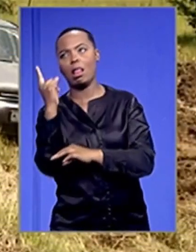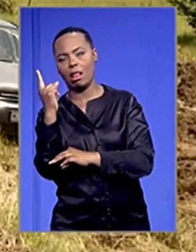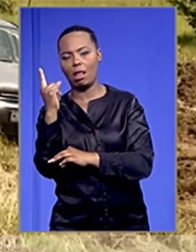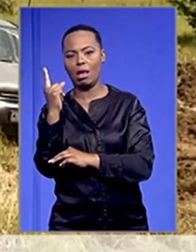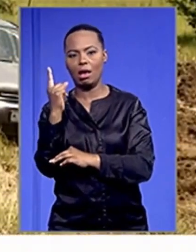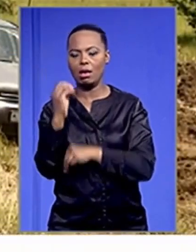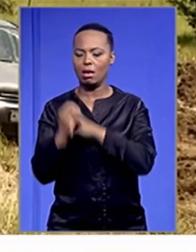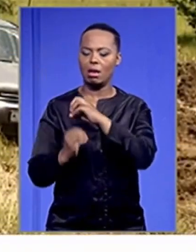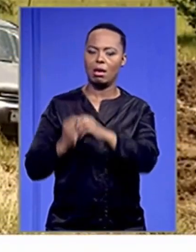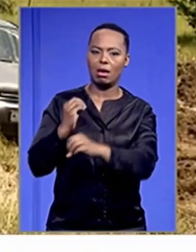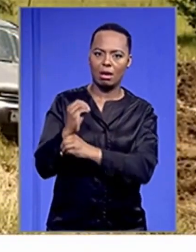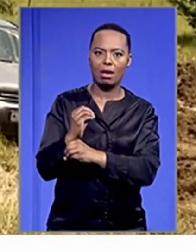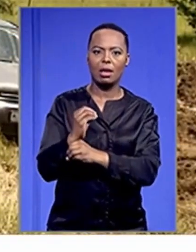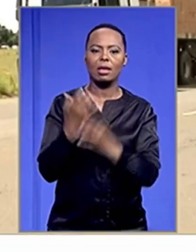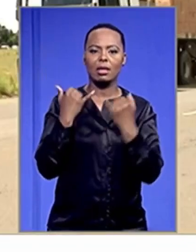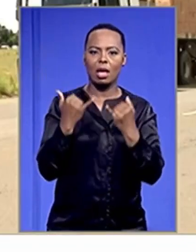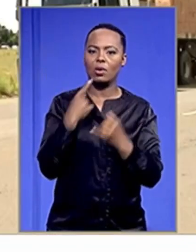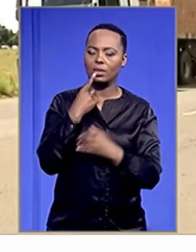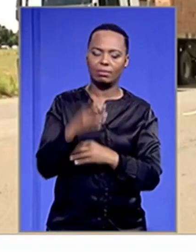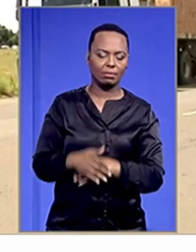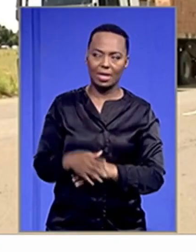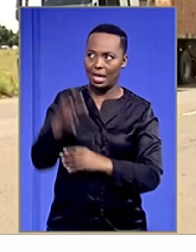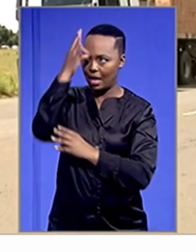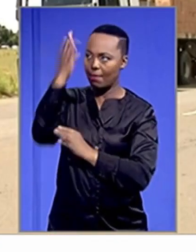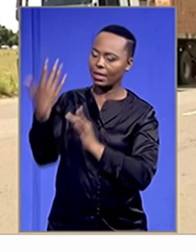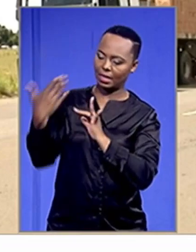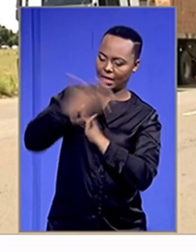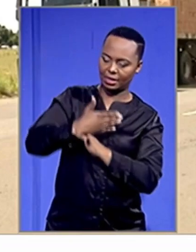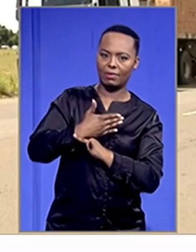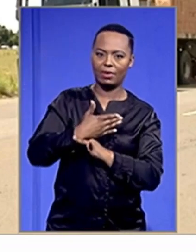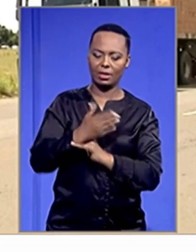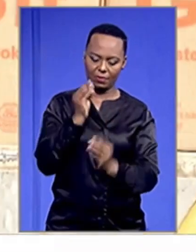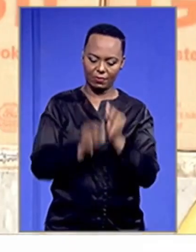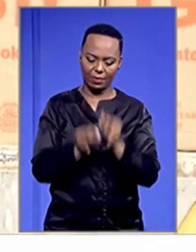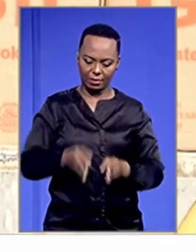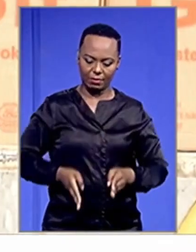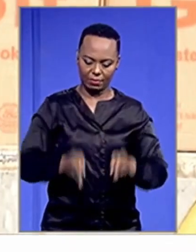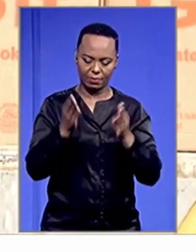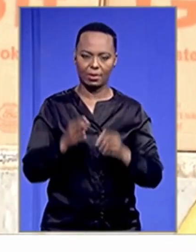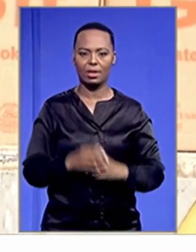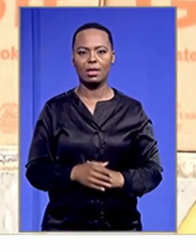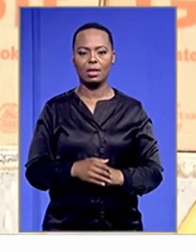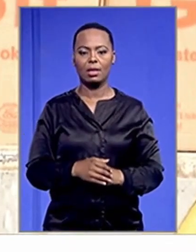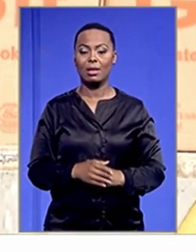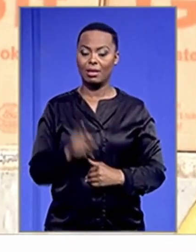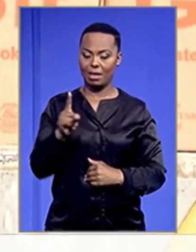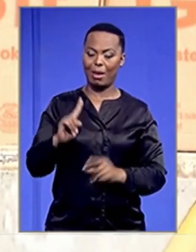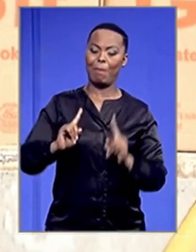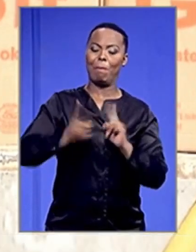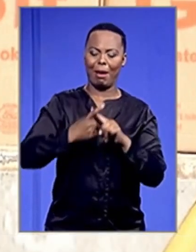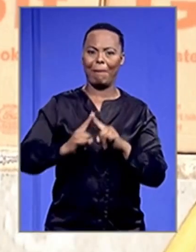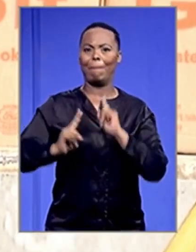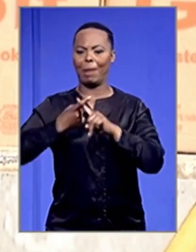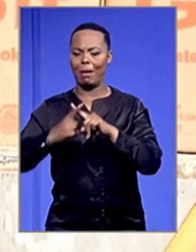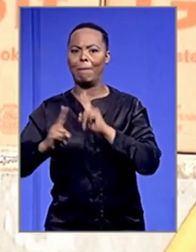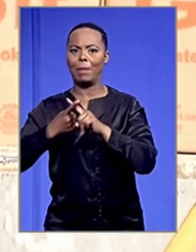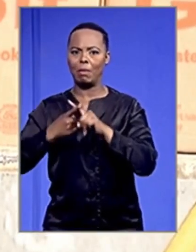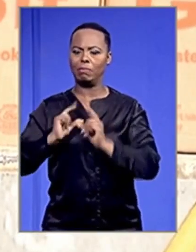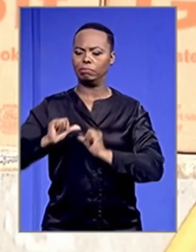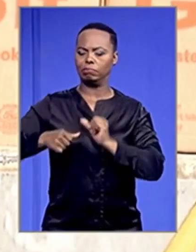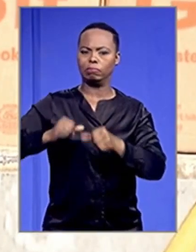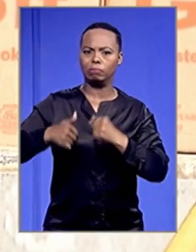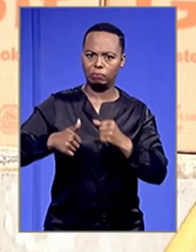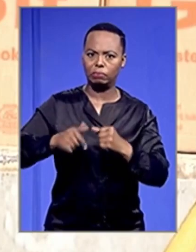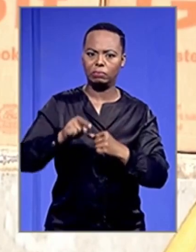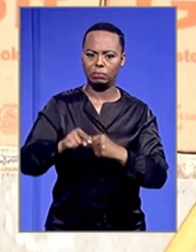ipeleditse ho baka mmusong ho arabela ka potlako. E baka dikotsi tse ngata. Sebilane ntse re ithaopa ka ho kita le